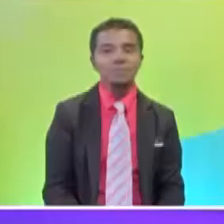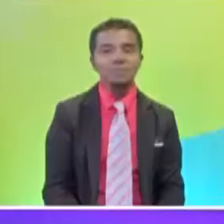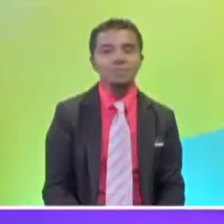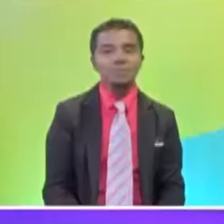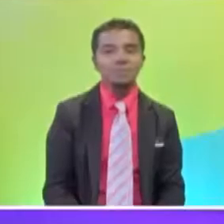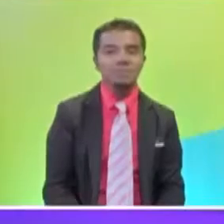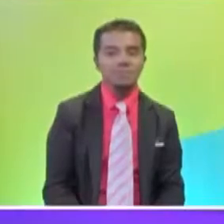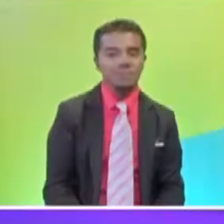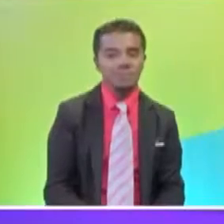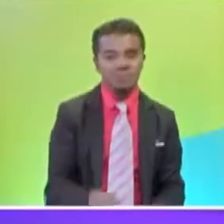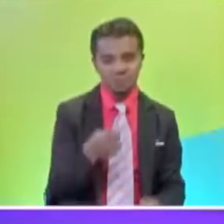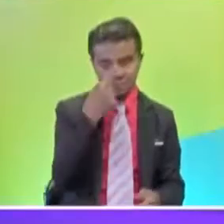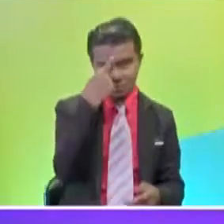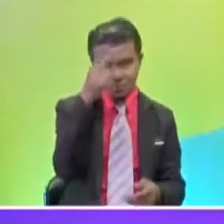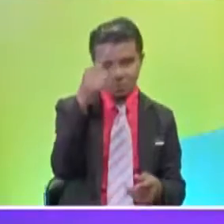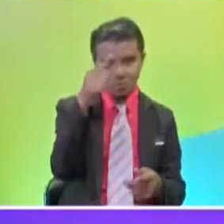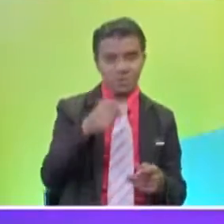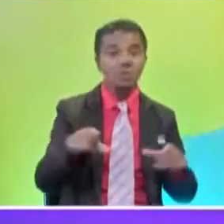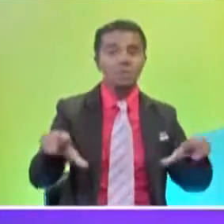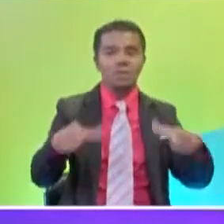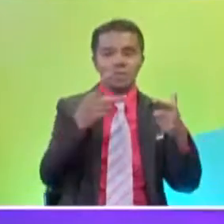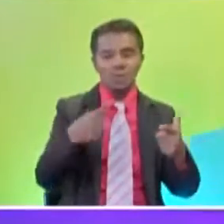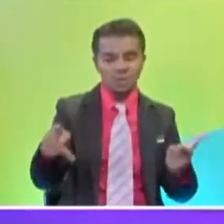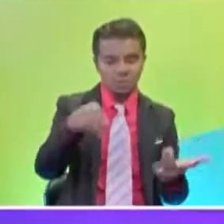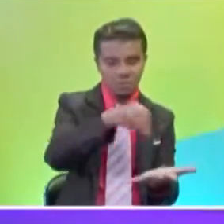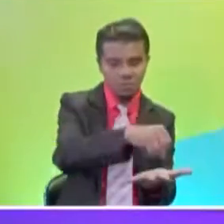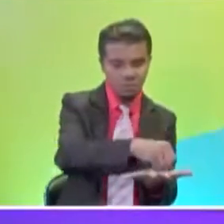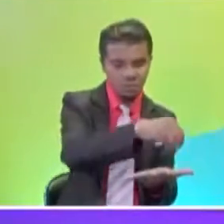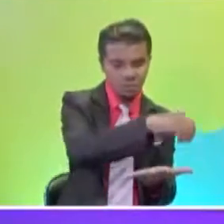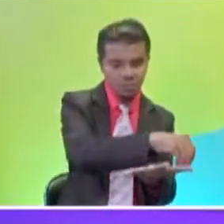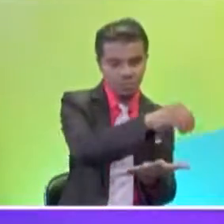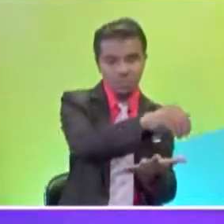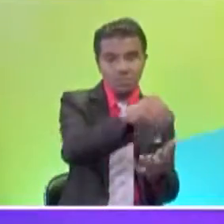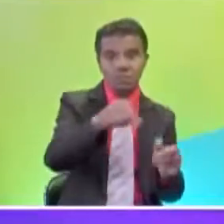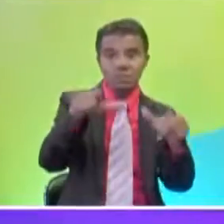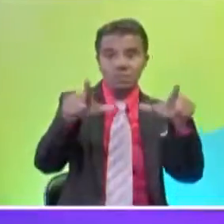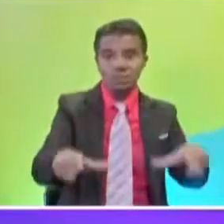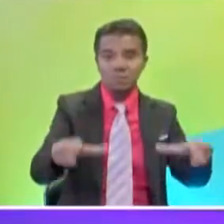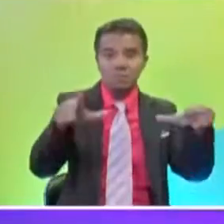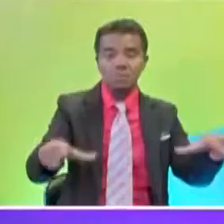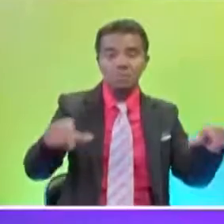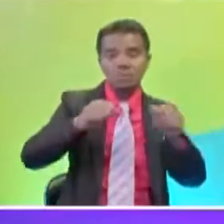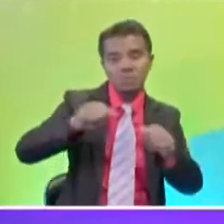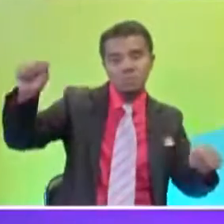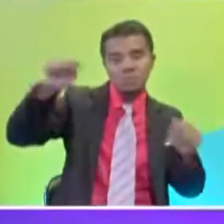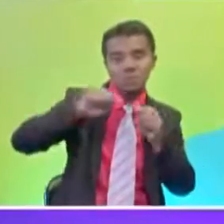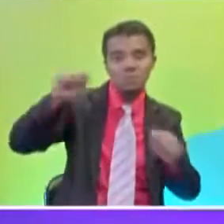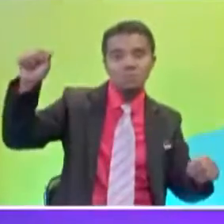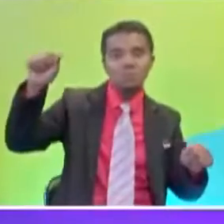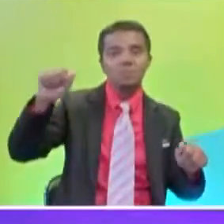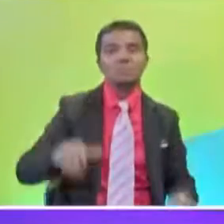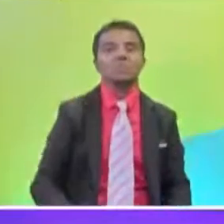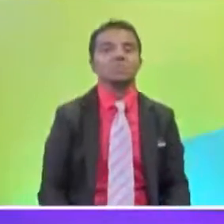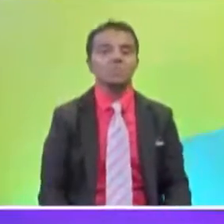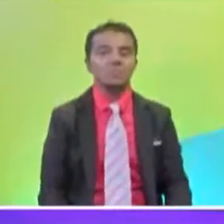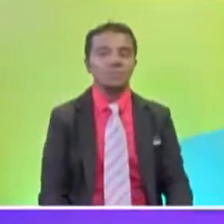penjarangan ya, cikgu. Supaya tak rapat sangat. Nanti berebut pula nutrisi, berebut cahaya. Betul. Baik. Dan seterusnya cikgu,